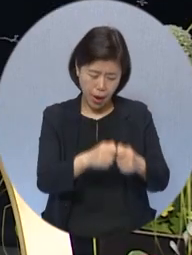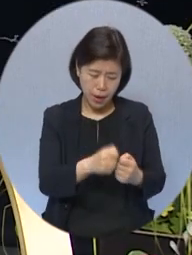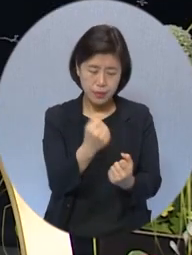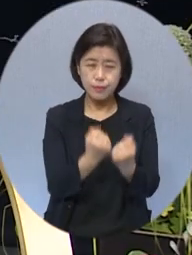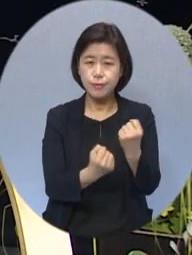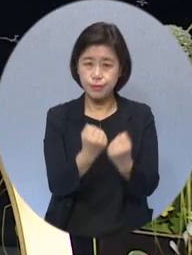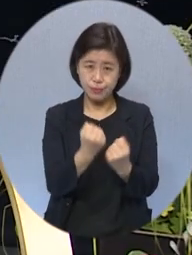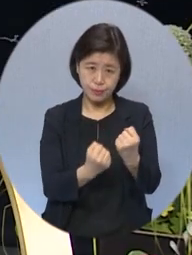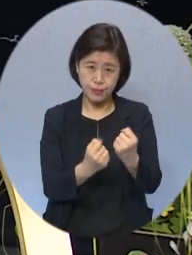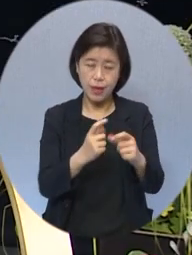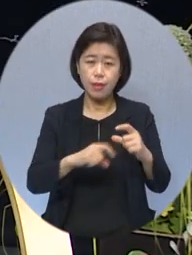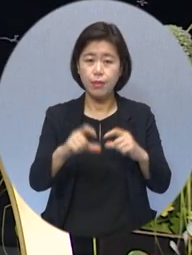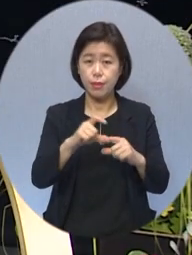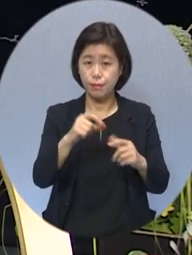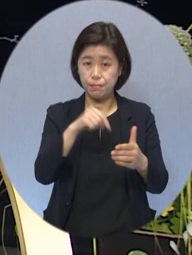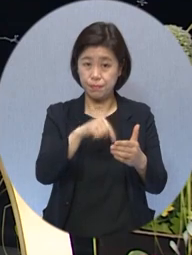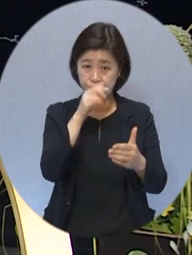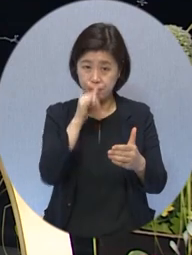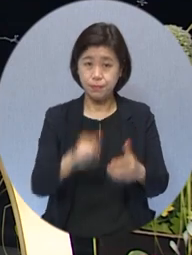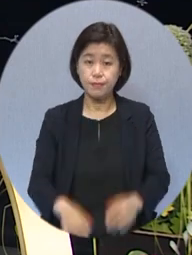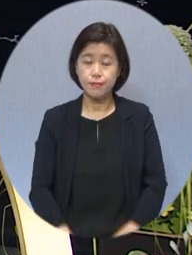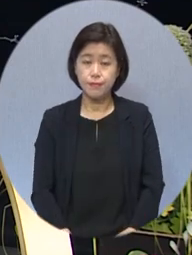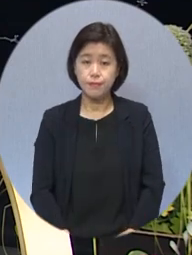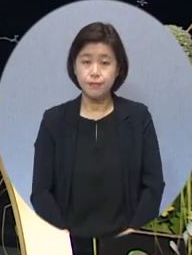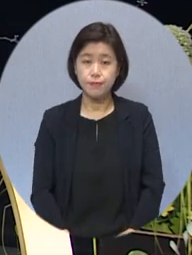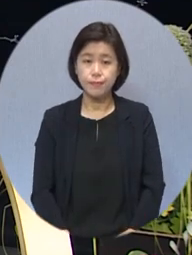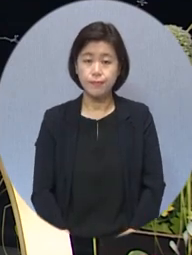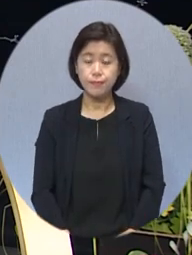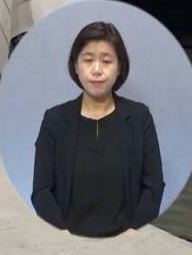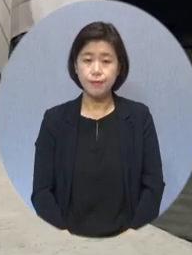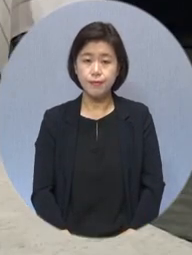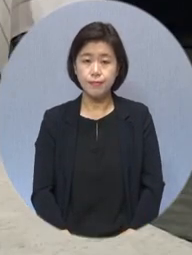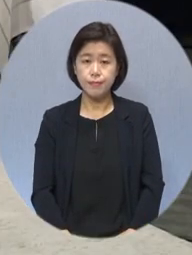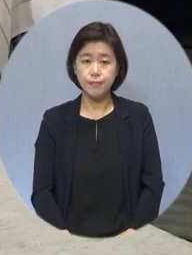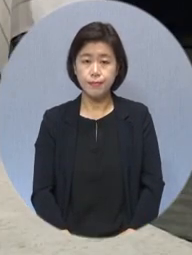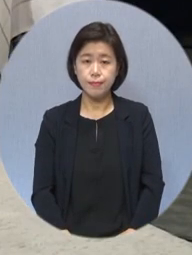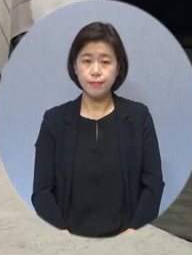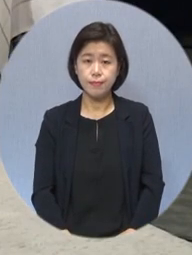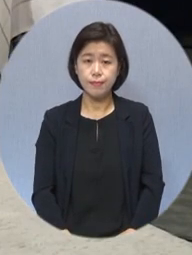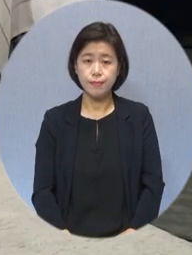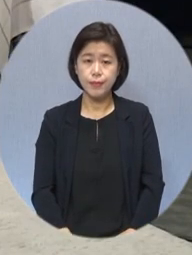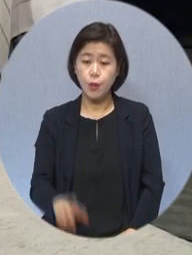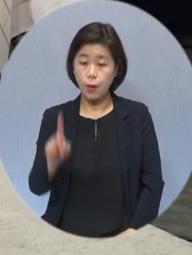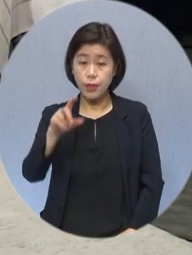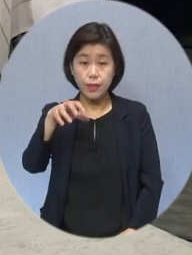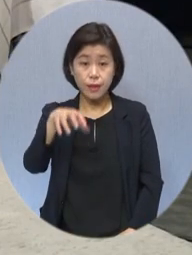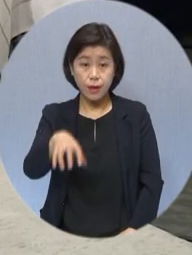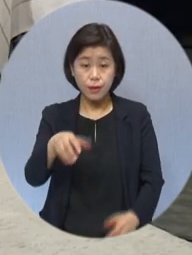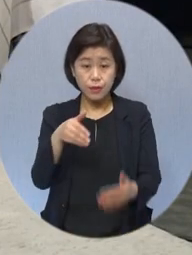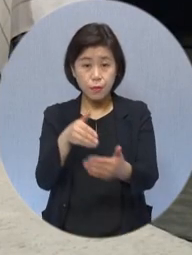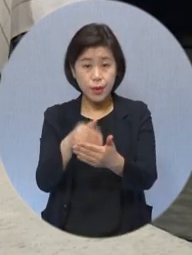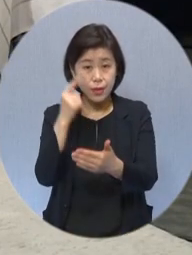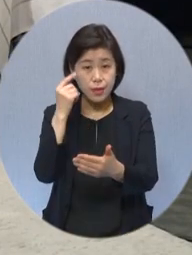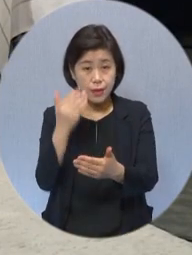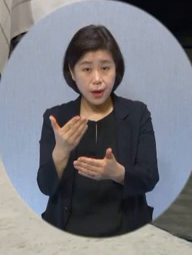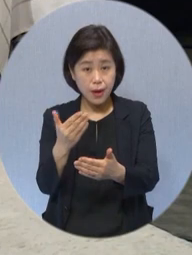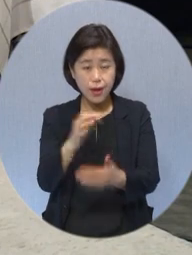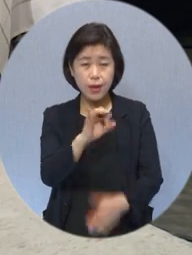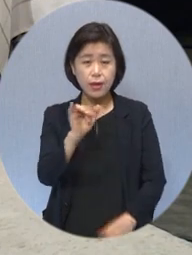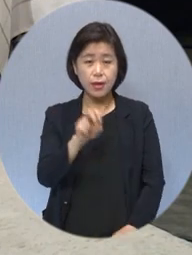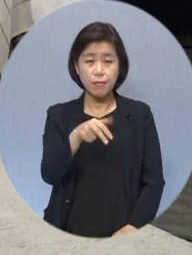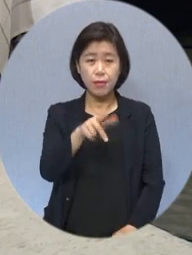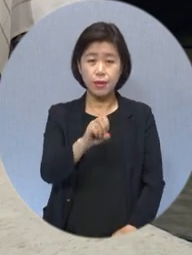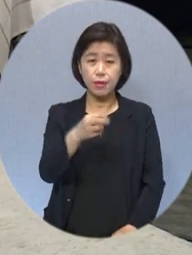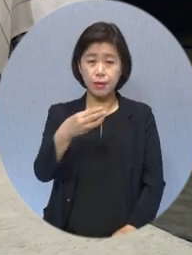자식의 칭얼거림을 어머니의 율격으로 보여줍니다. 어디까지 와왔나? 임정리 아직